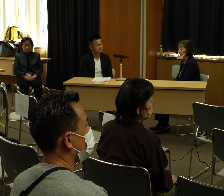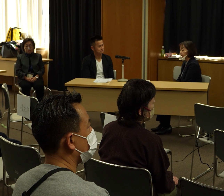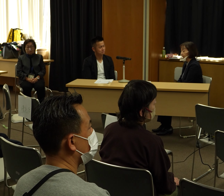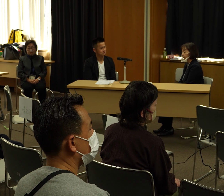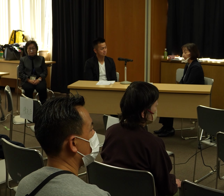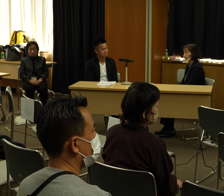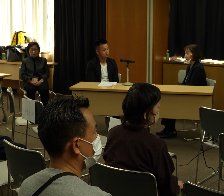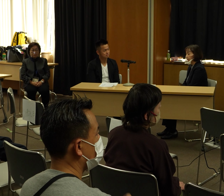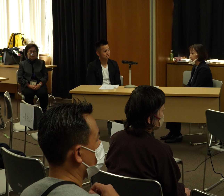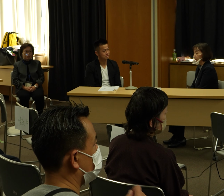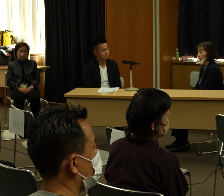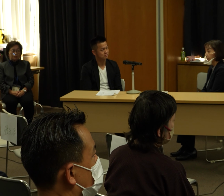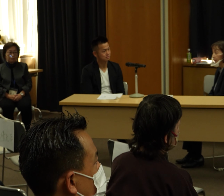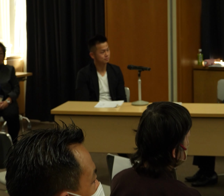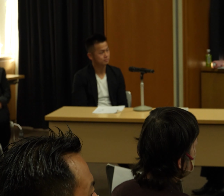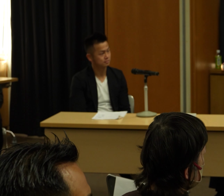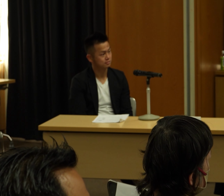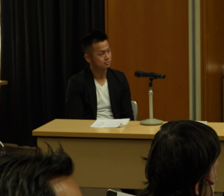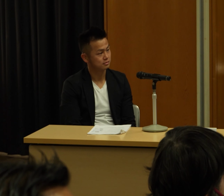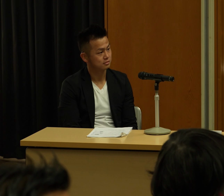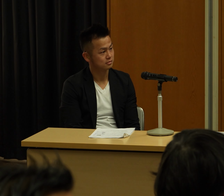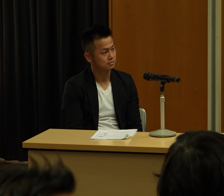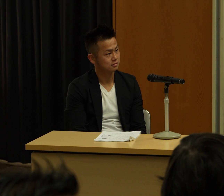工夫されたことについて